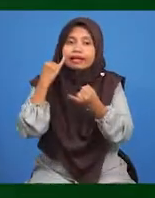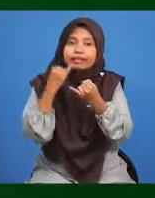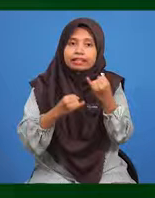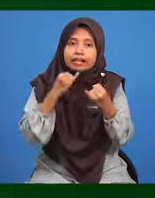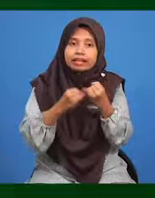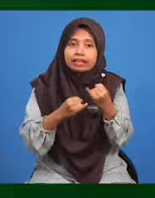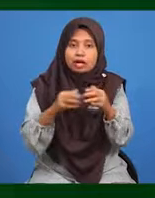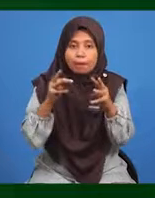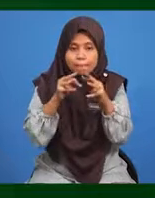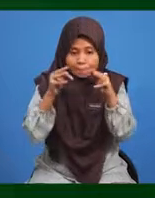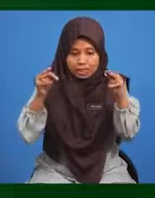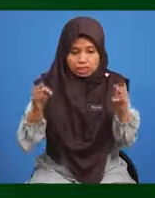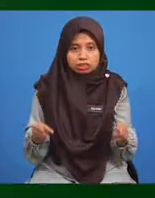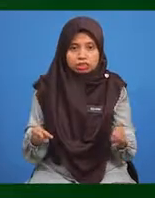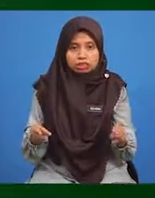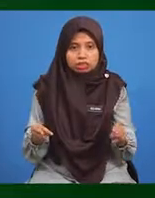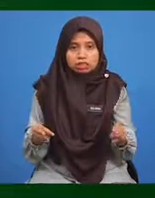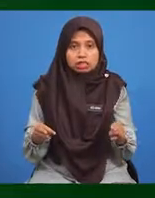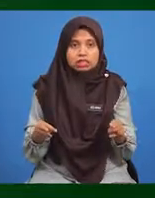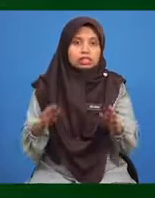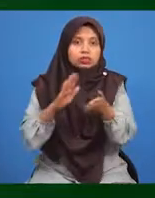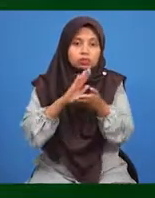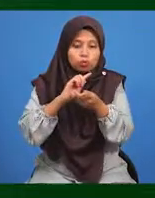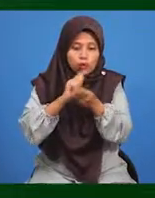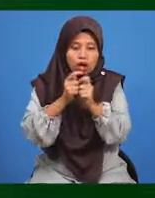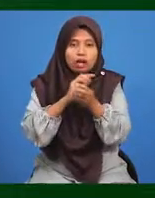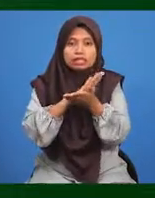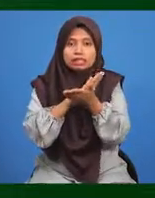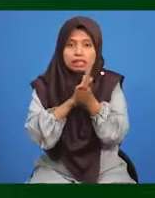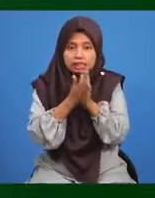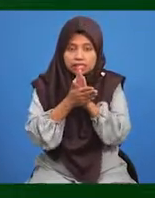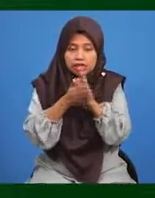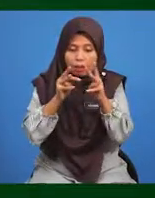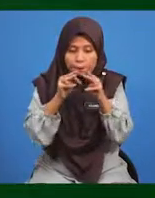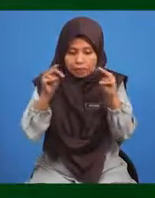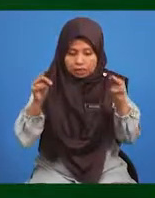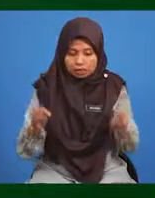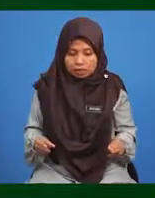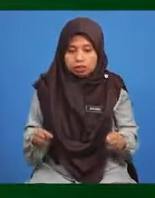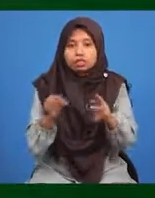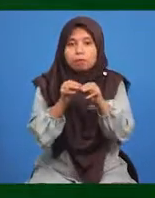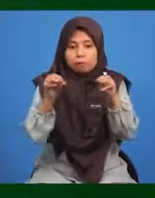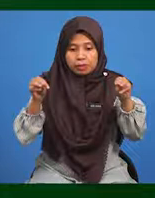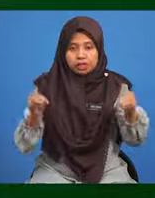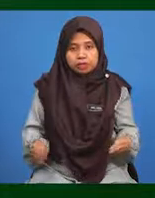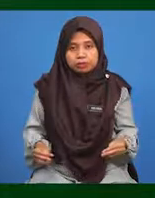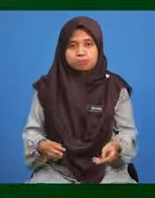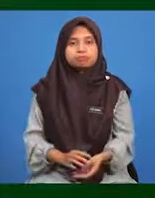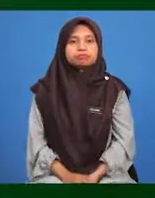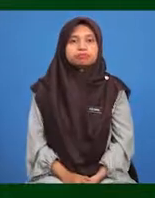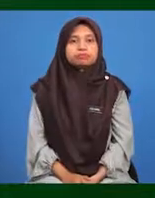ialah meja. Ya, meja akan menjadi meja-meja.